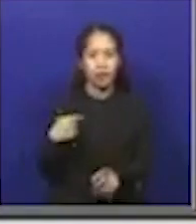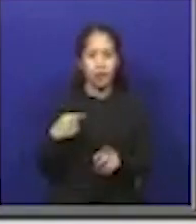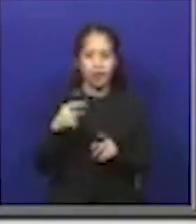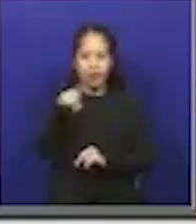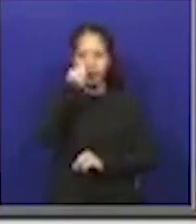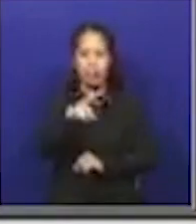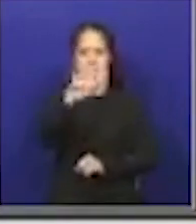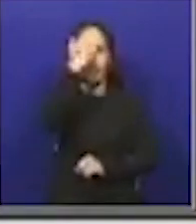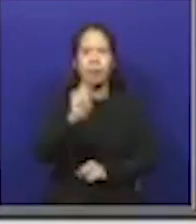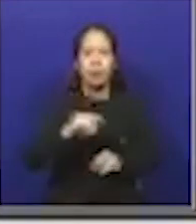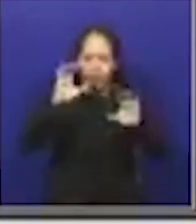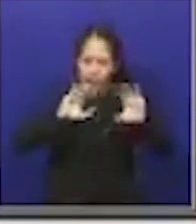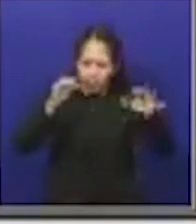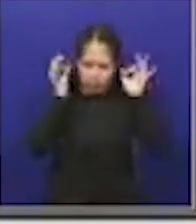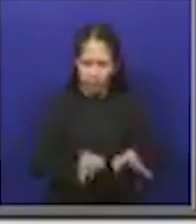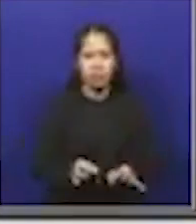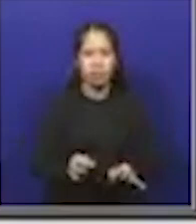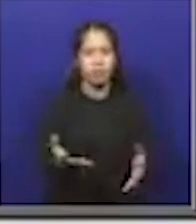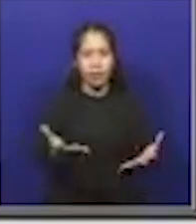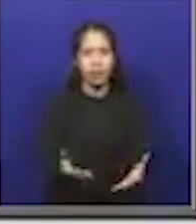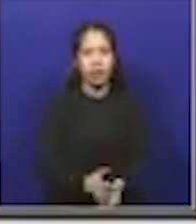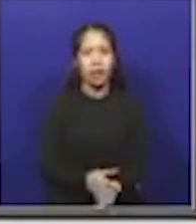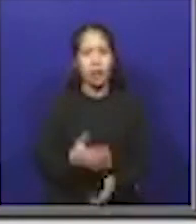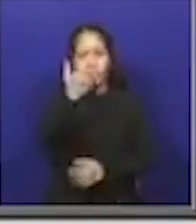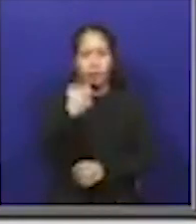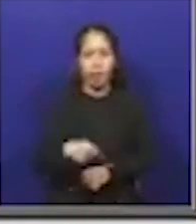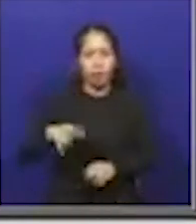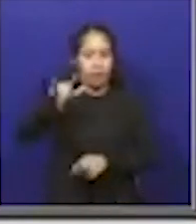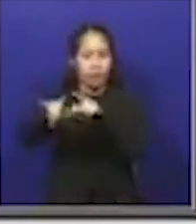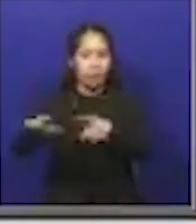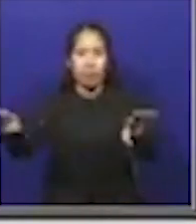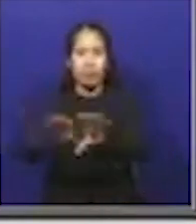าเอ๊ะทำไมรัฐบาลไม่ตัดสินใจจะทำอะไรไม่ปิดสนามบินเห